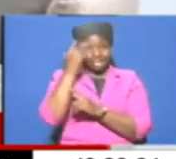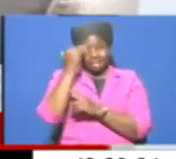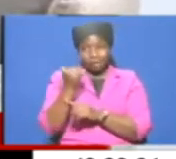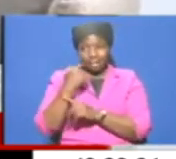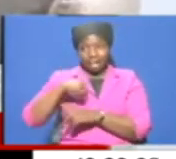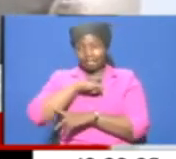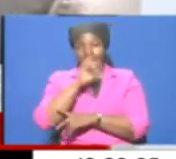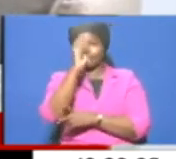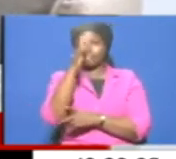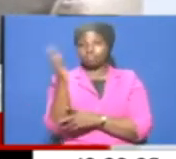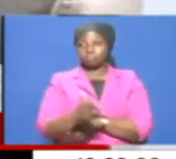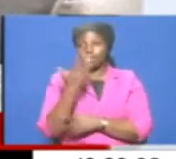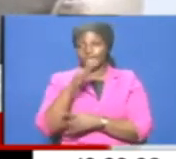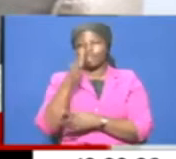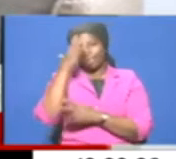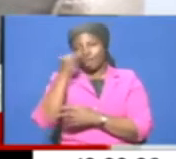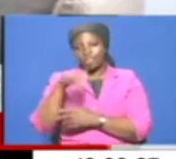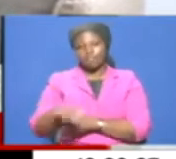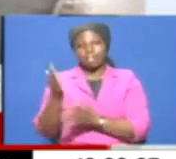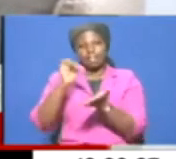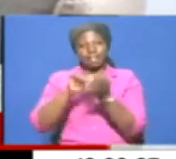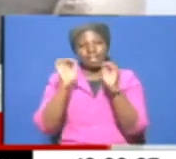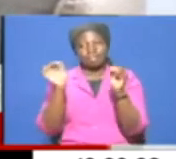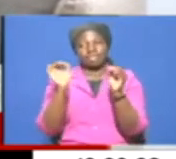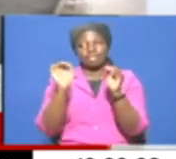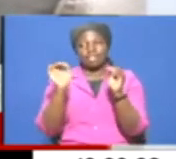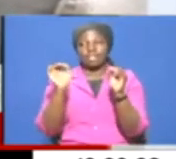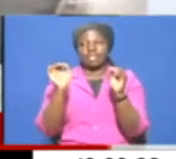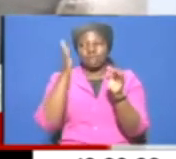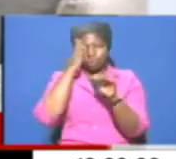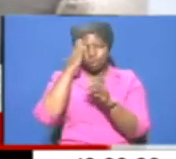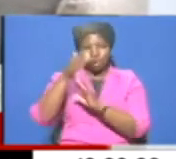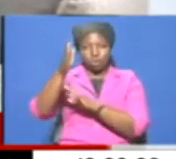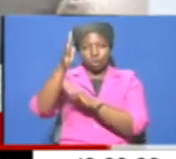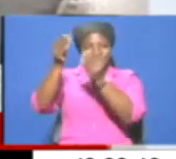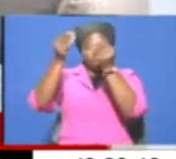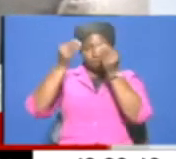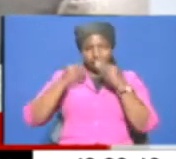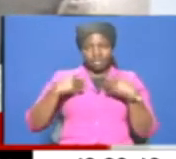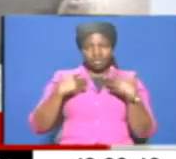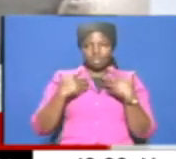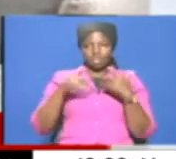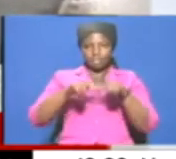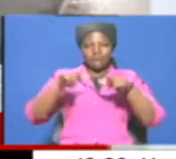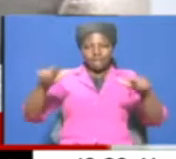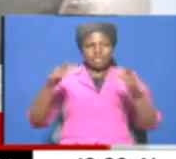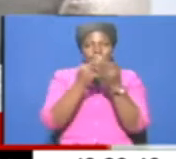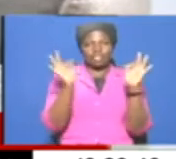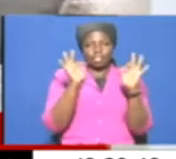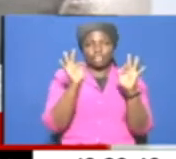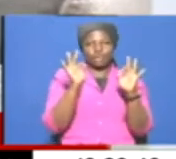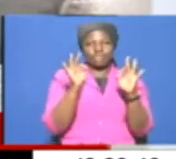tulikata na kwa nini tusipopanda. Tukijua Mungu ametupatia ardhi ya Kenya bure na